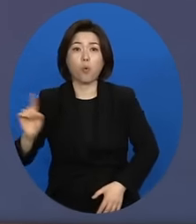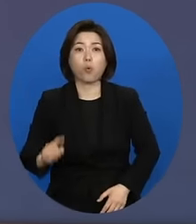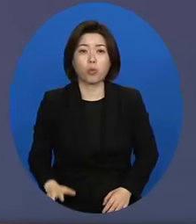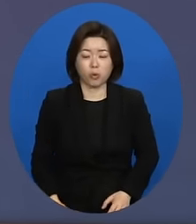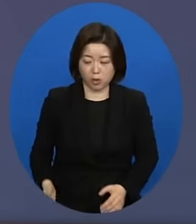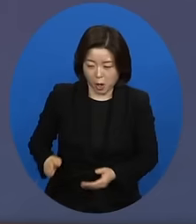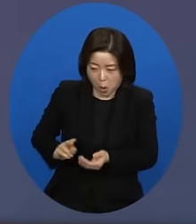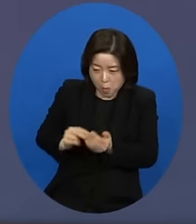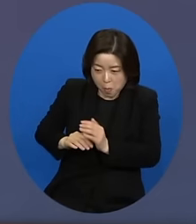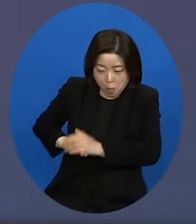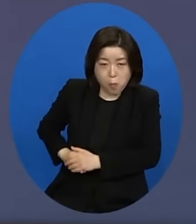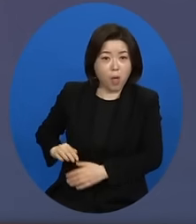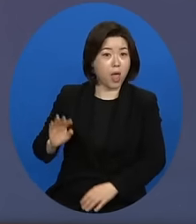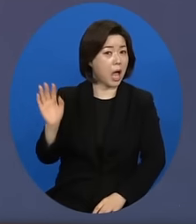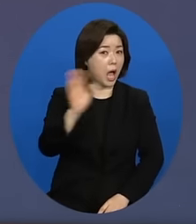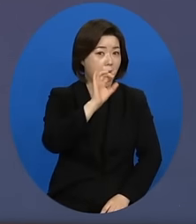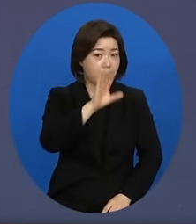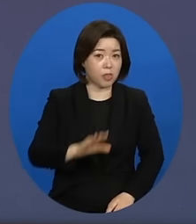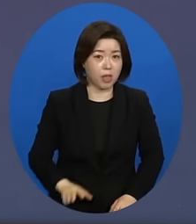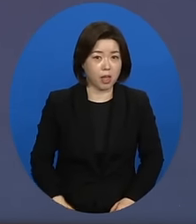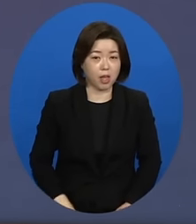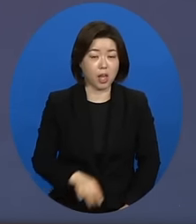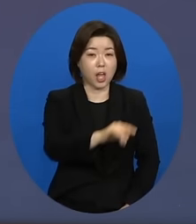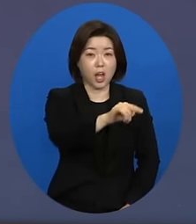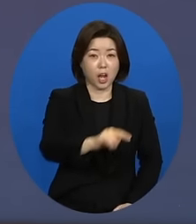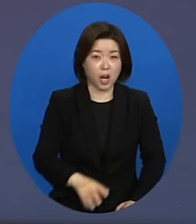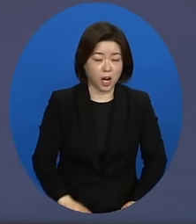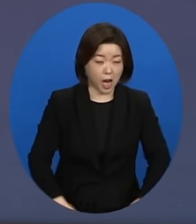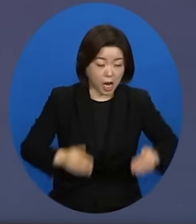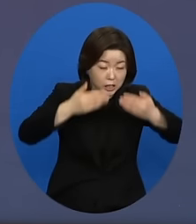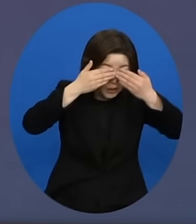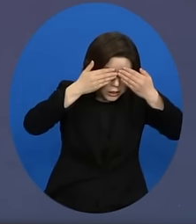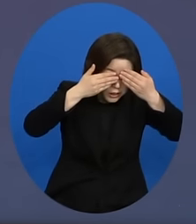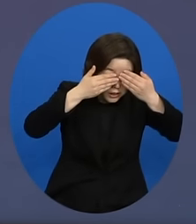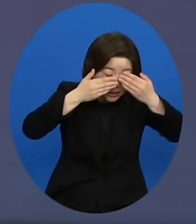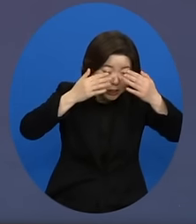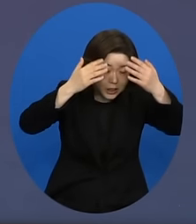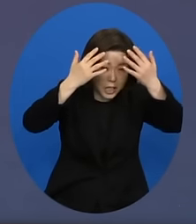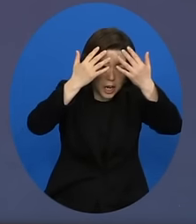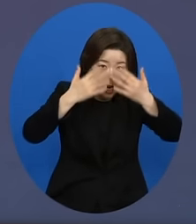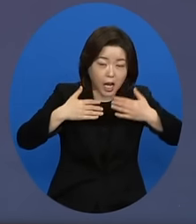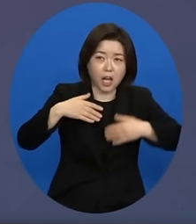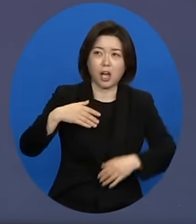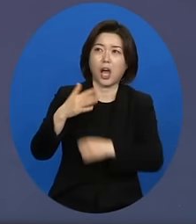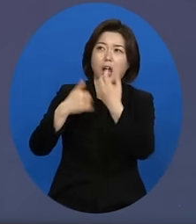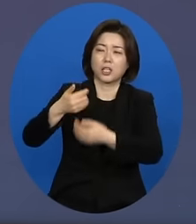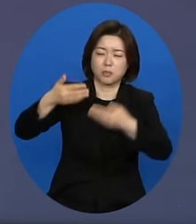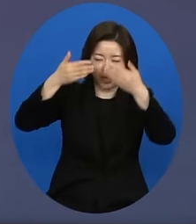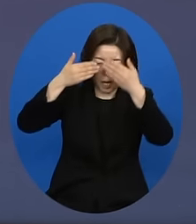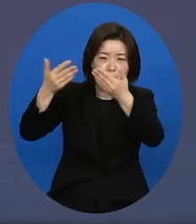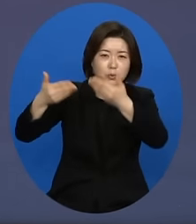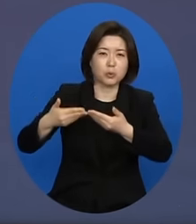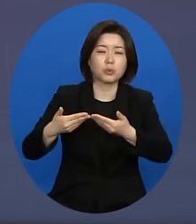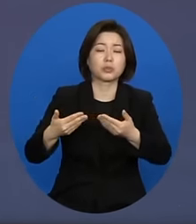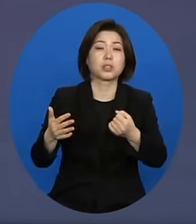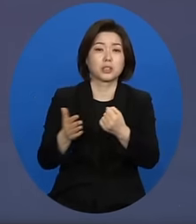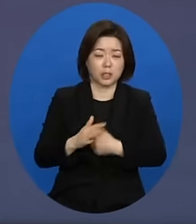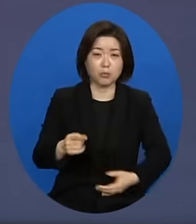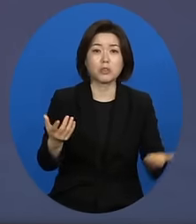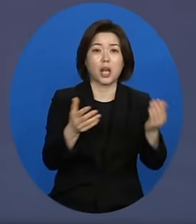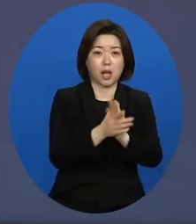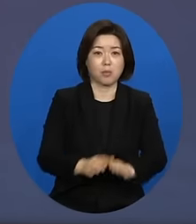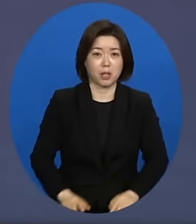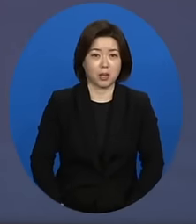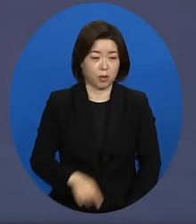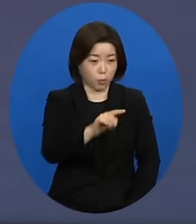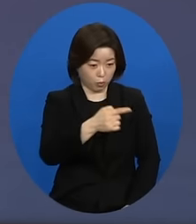감춰 들어가요? 그들이 눈이 감겨지니까 들어가는 거지. 오, 아멘 하는 분들은